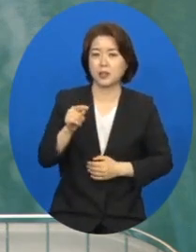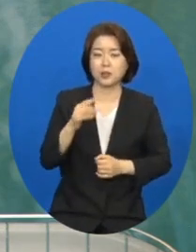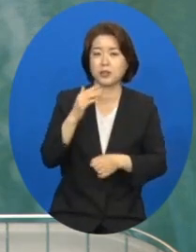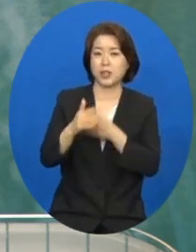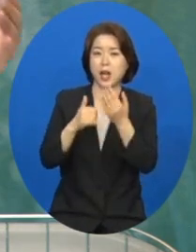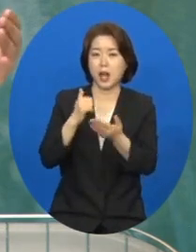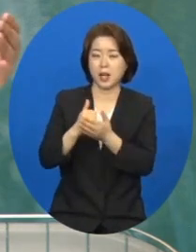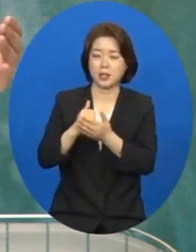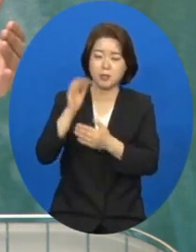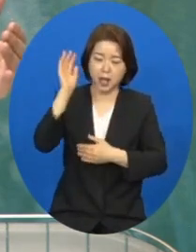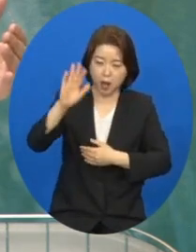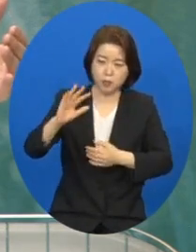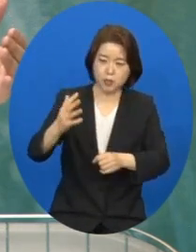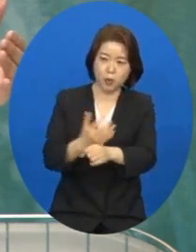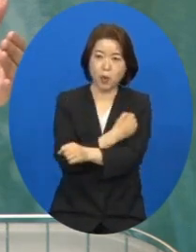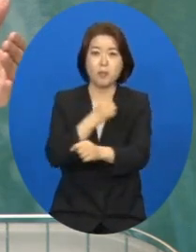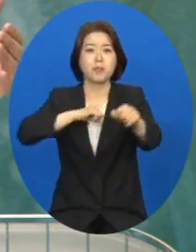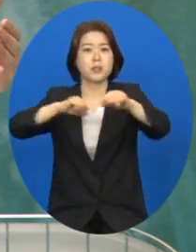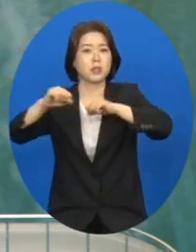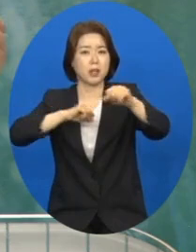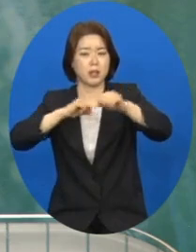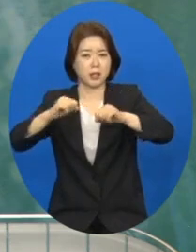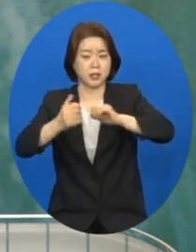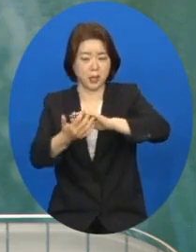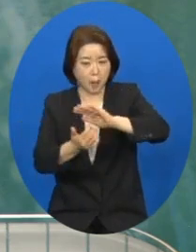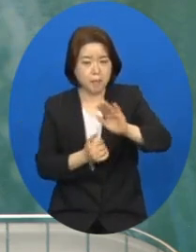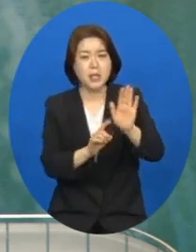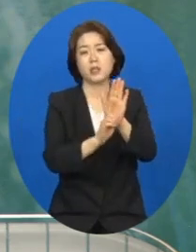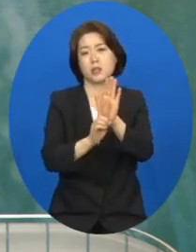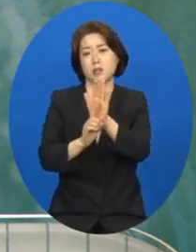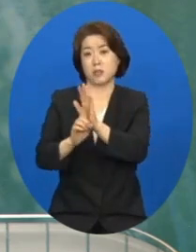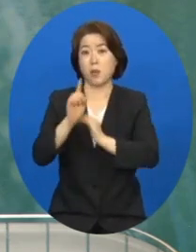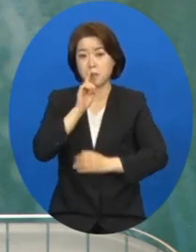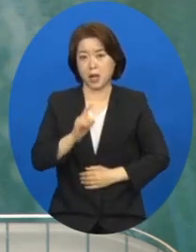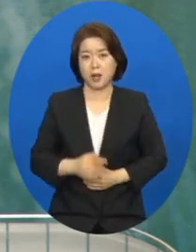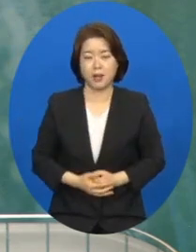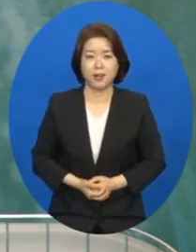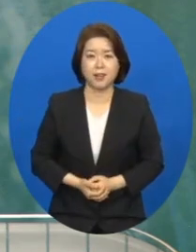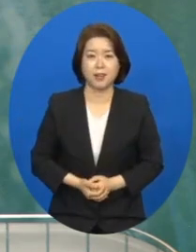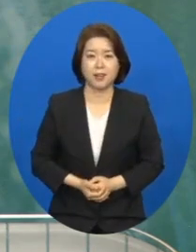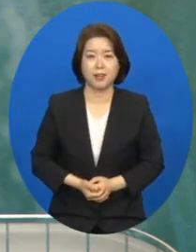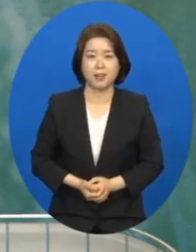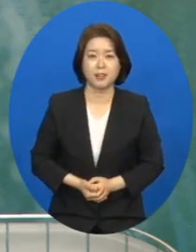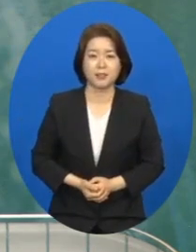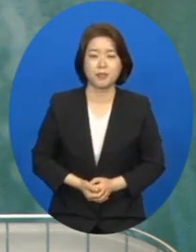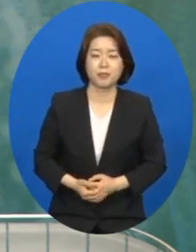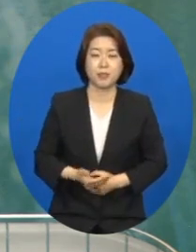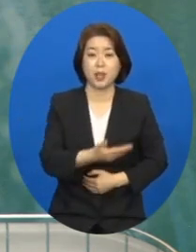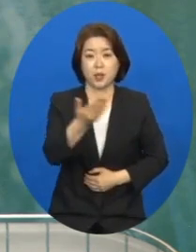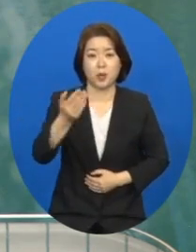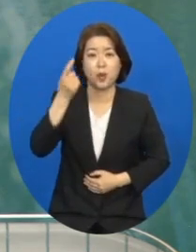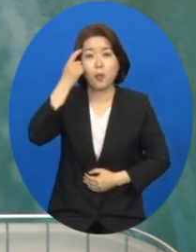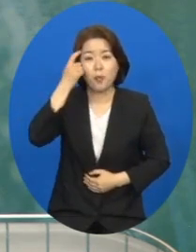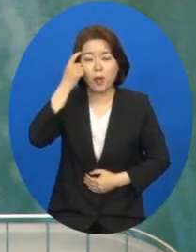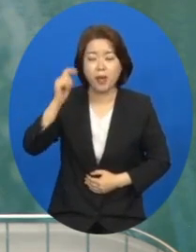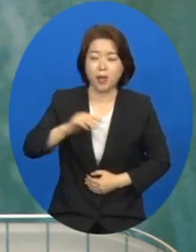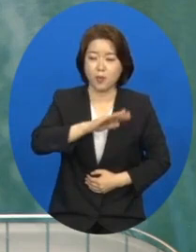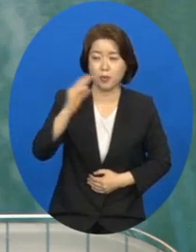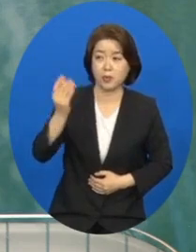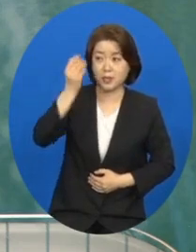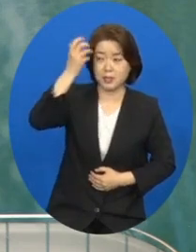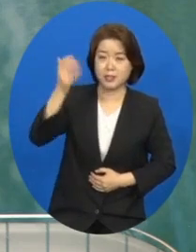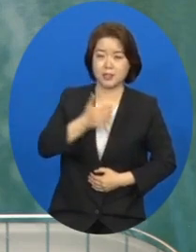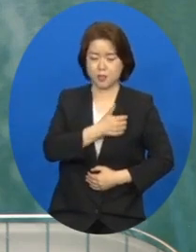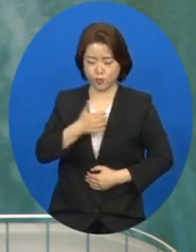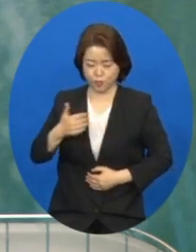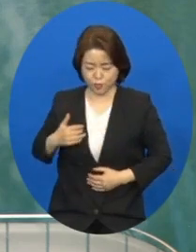하나님의 엄청난 역사를 말해주고 있는 것입니다. 여러분, 왜 우리가 성령의